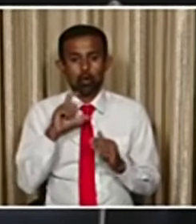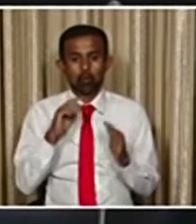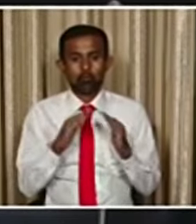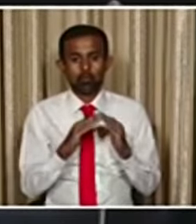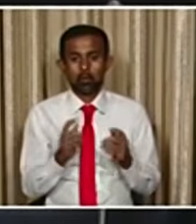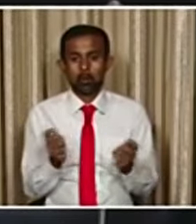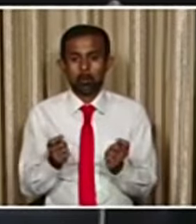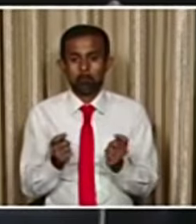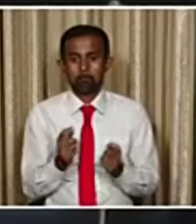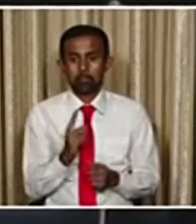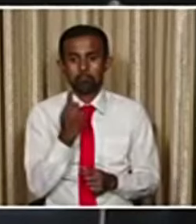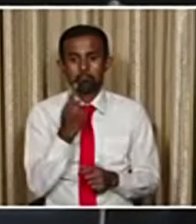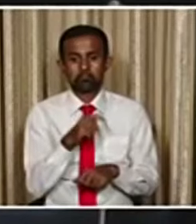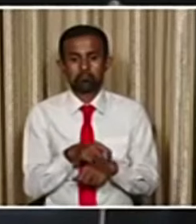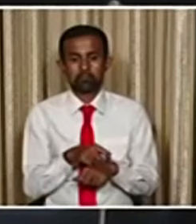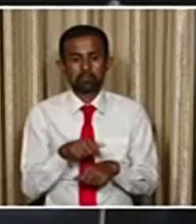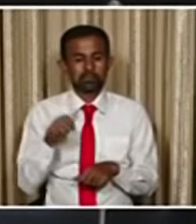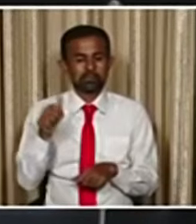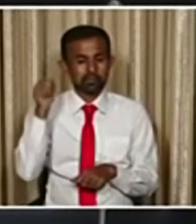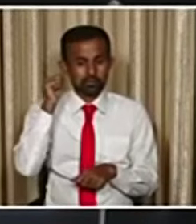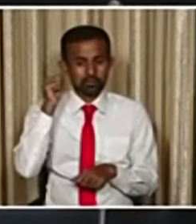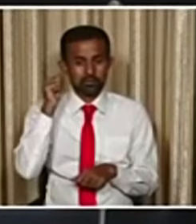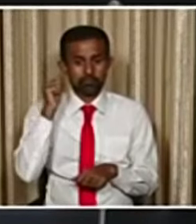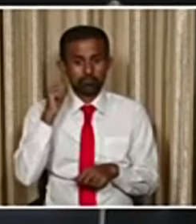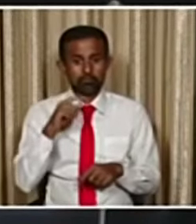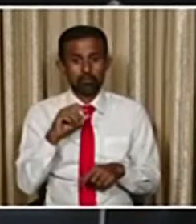කොළඹ ගෙවල් වල සුපර් මාකට් වල ප්‍රථම වතාවට ඉතිහාසයේ